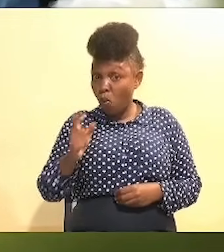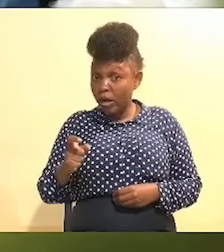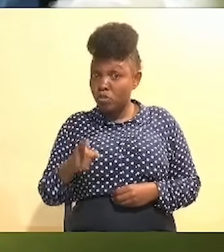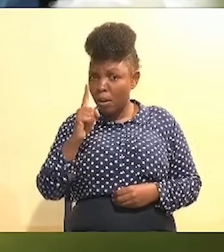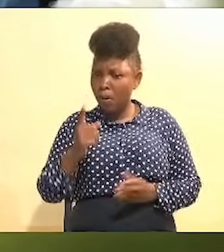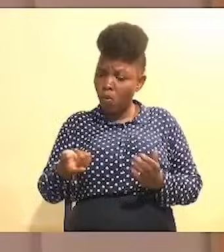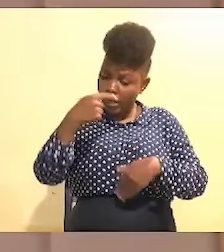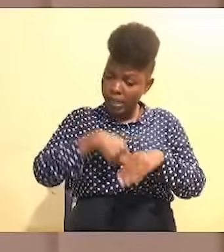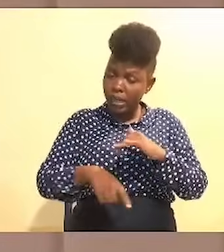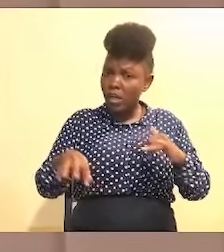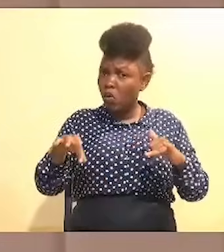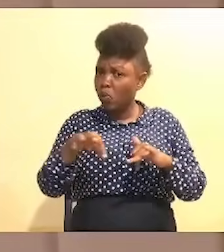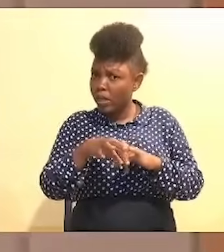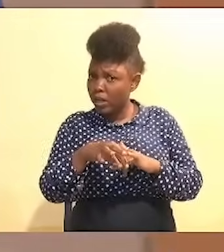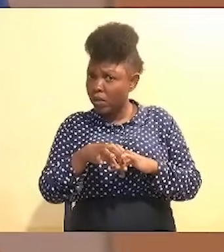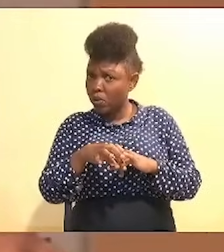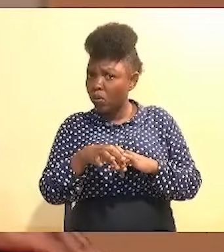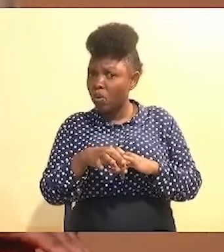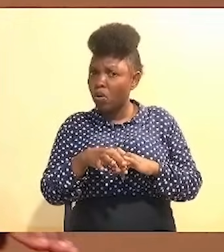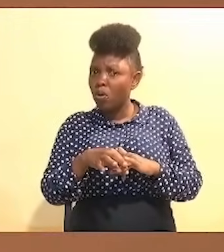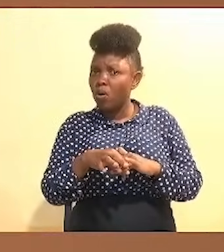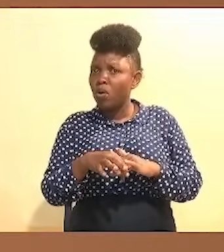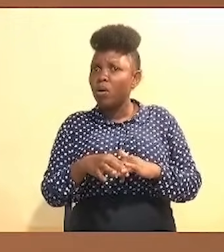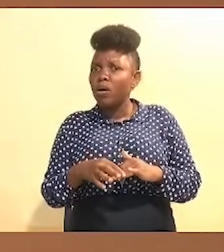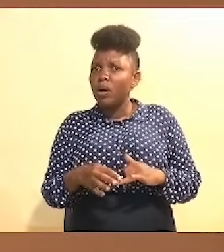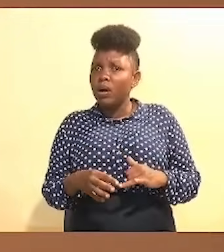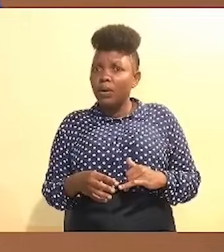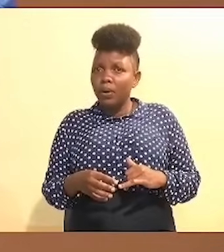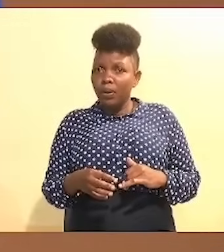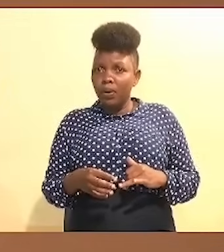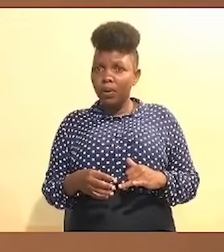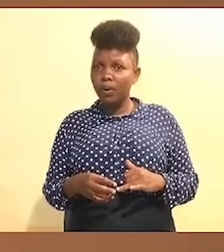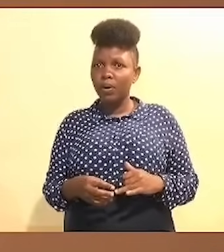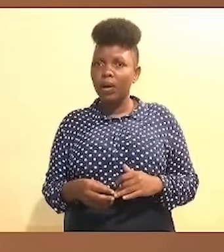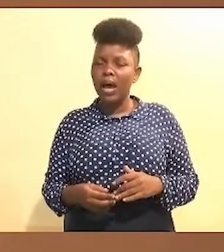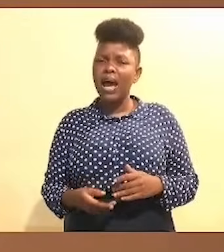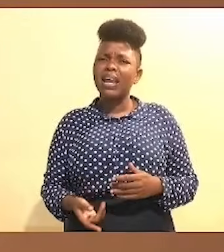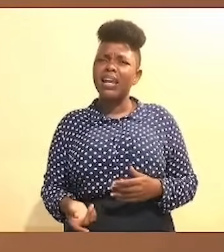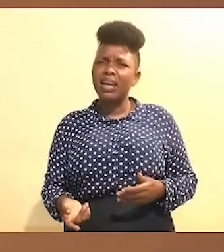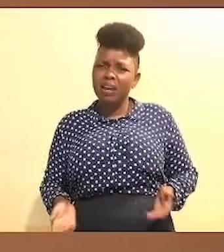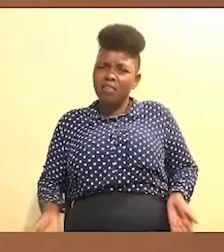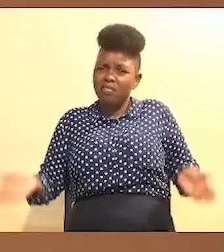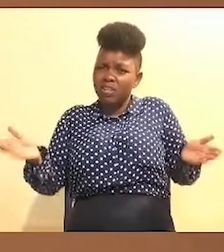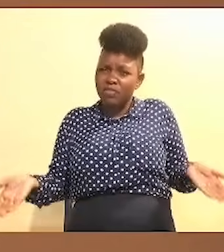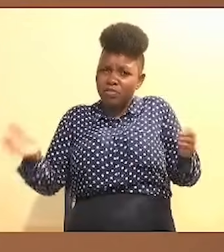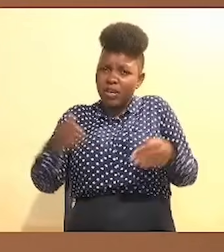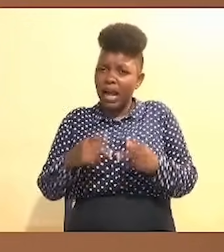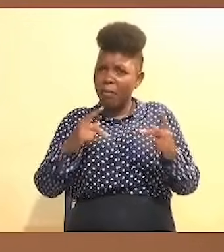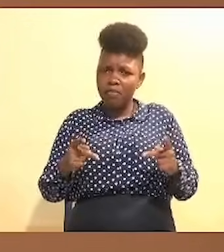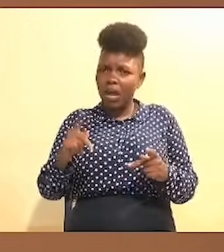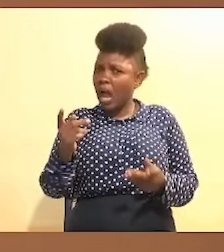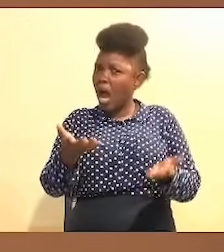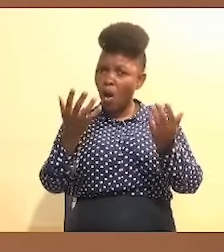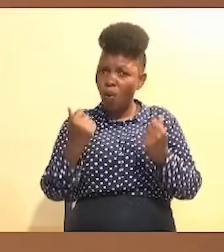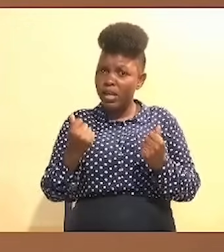wakishaingia kwenye ndoa, jana nimetaja hapa, anafungia kama vile hawezi kuendelea tena kujifunza. Dhamiria